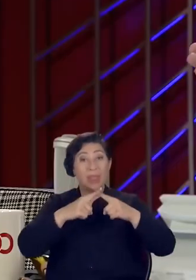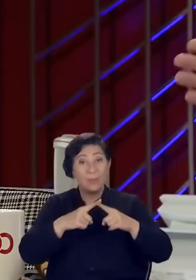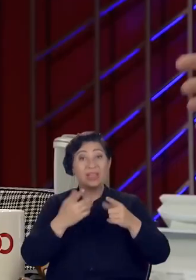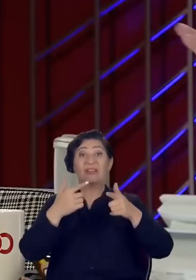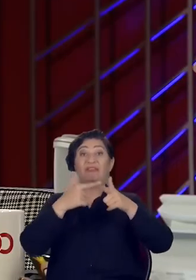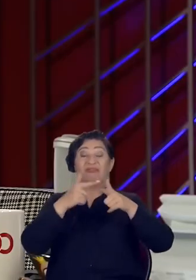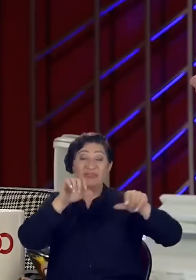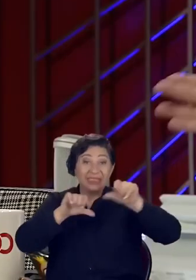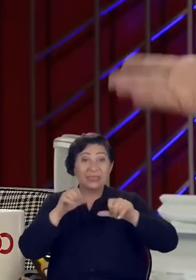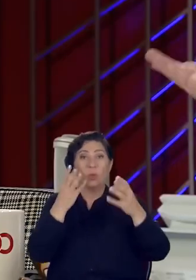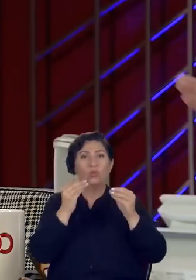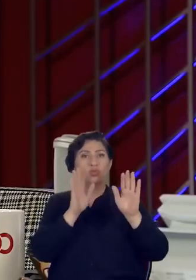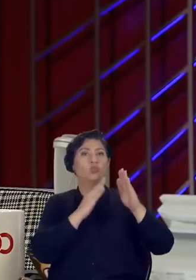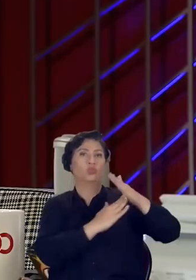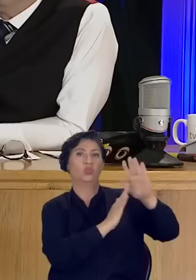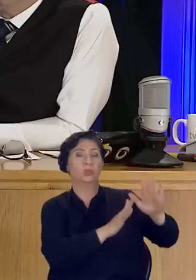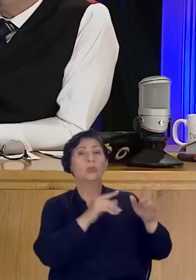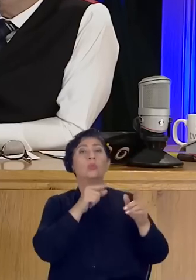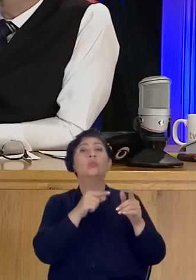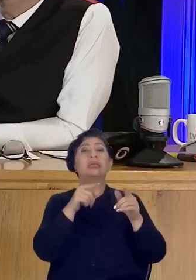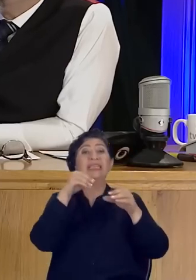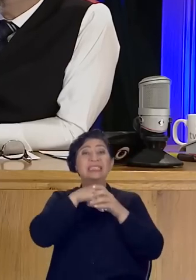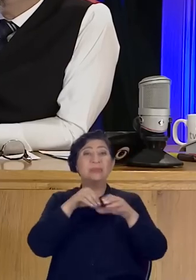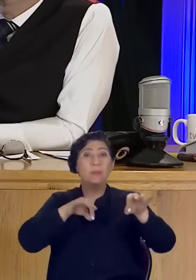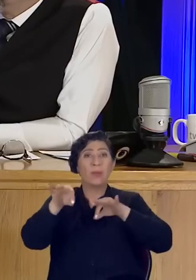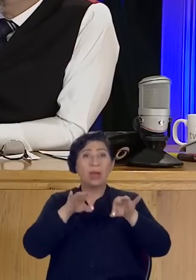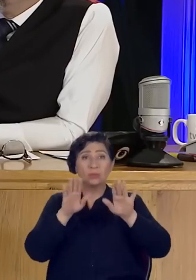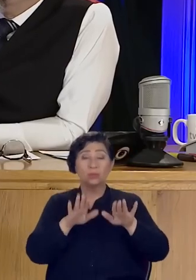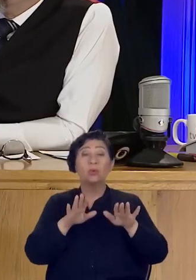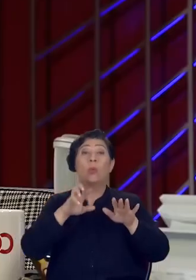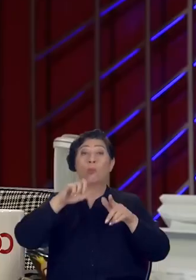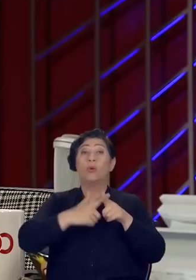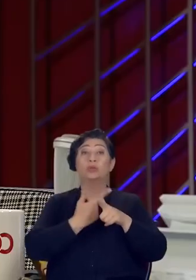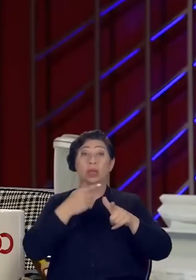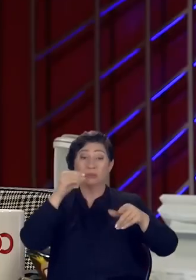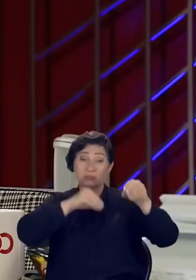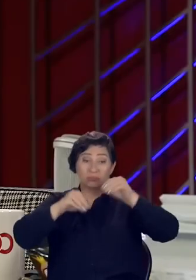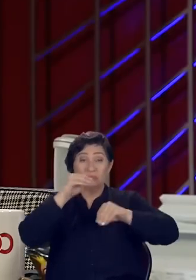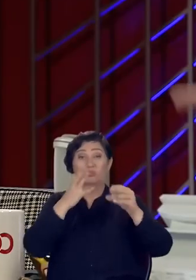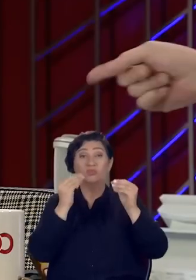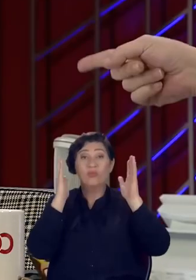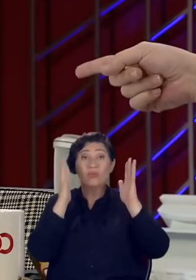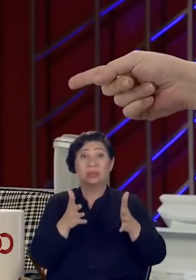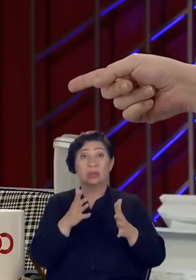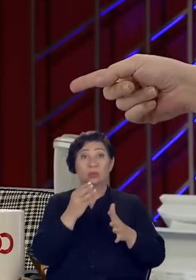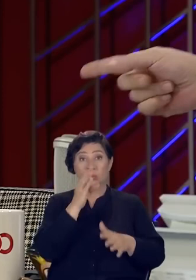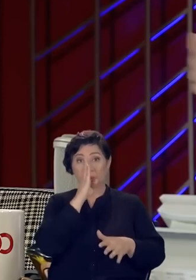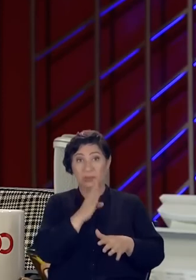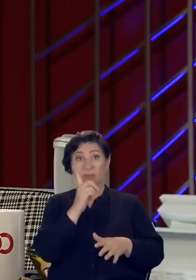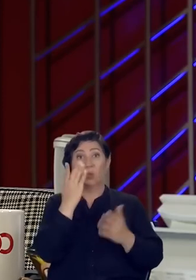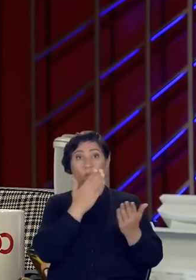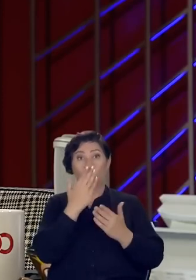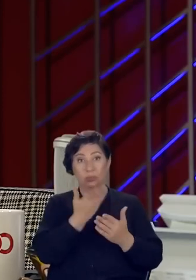bölümü, fizik bölümü falan dondurulurdu. İç mimarlık dondurulacak bir şey mi? Projeler açısından çok yoğun. Ciddi bir okulda